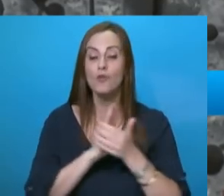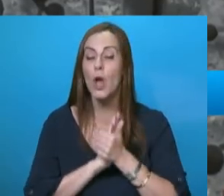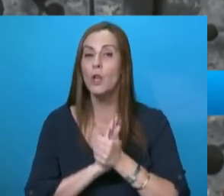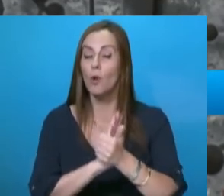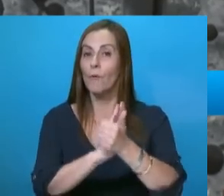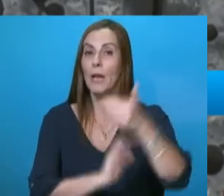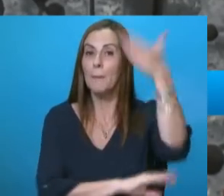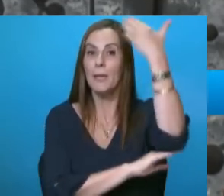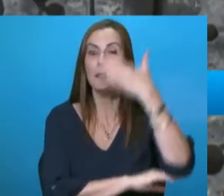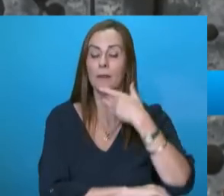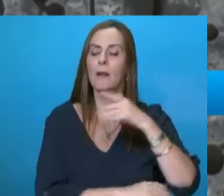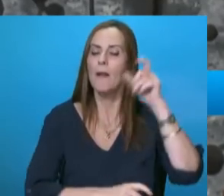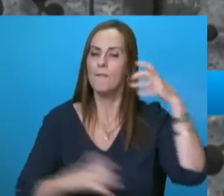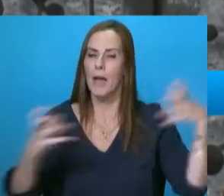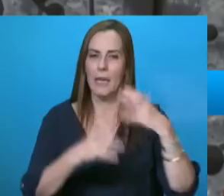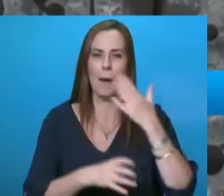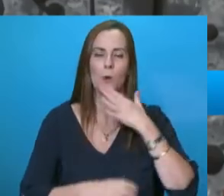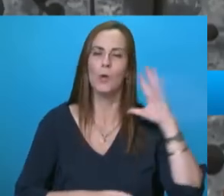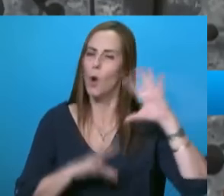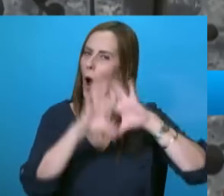ישראל ואת העם היהודי כולו.